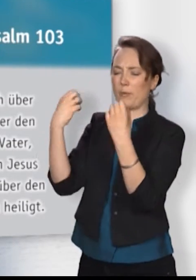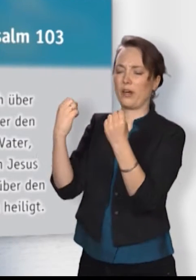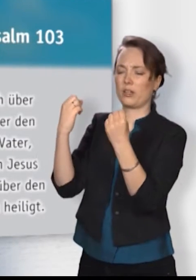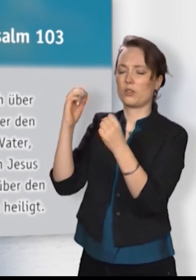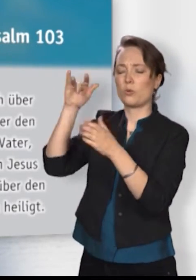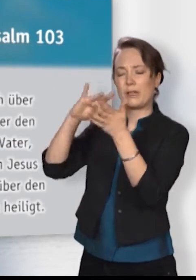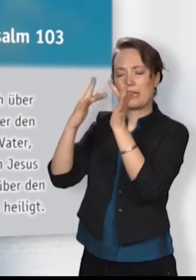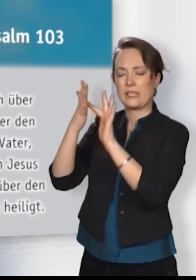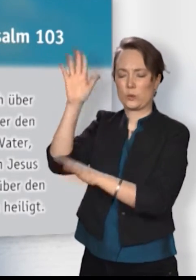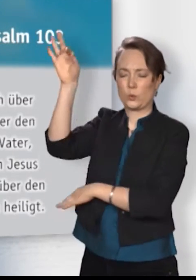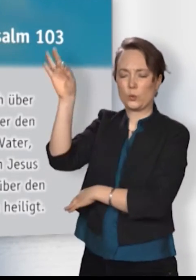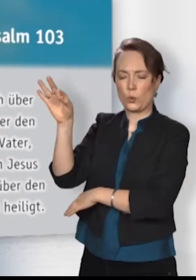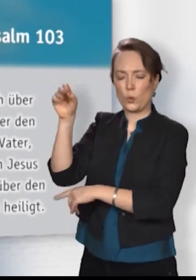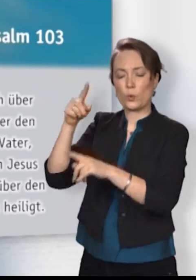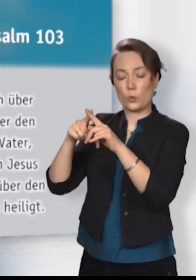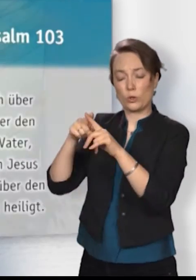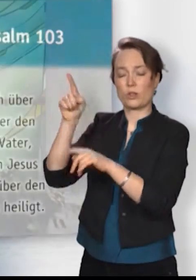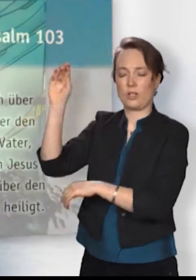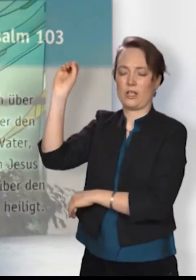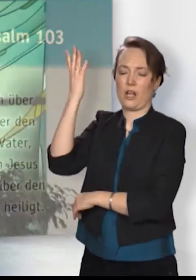und über den Geist, der uns heiligt.